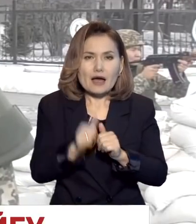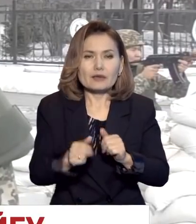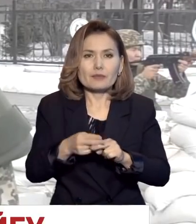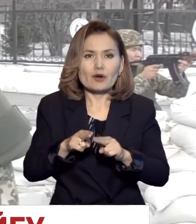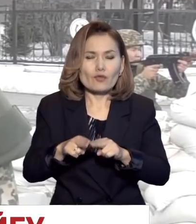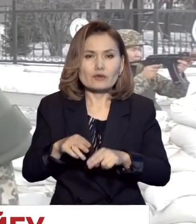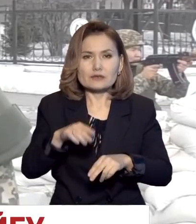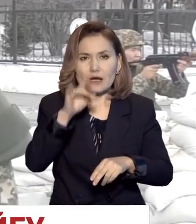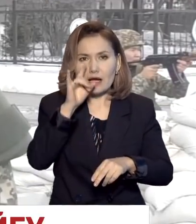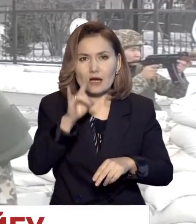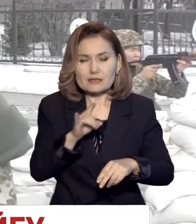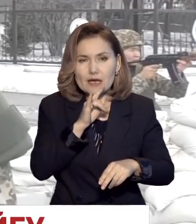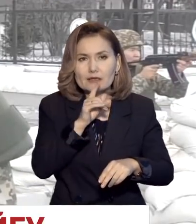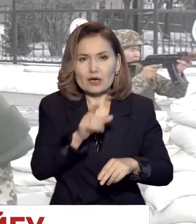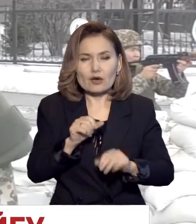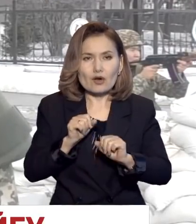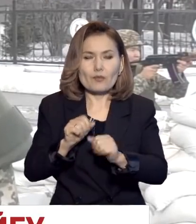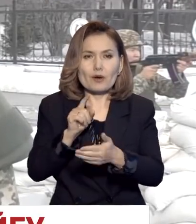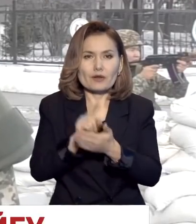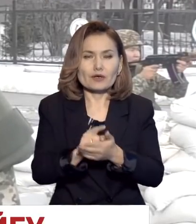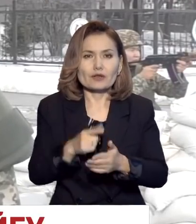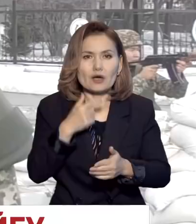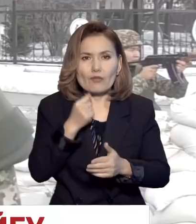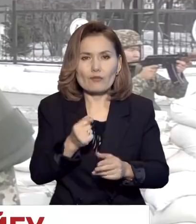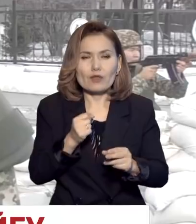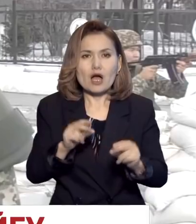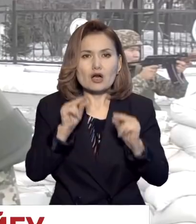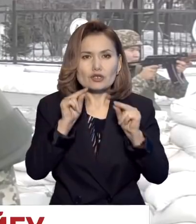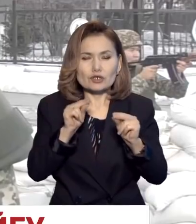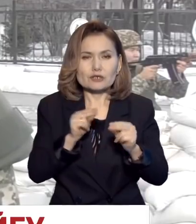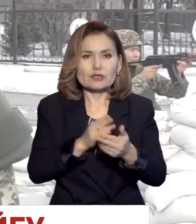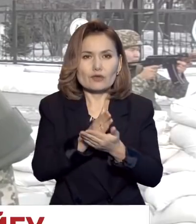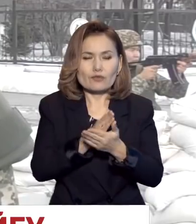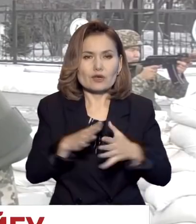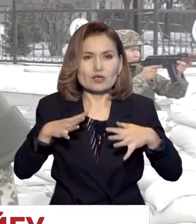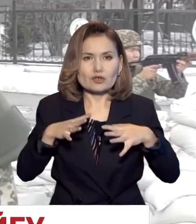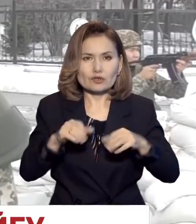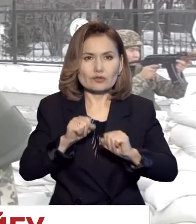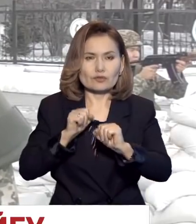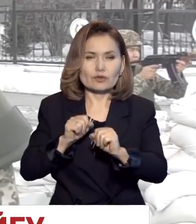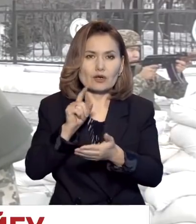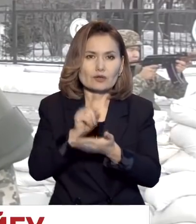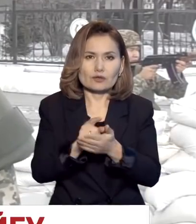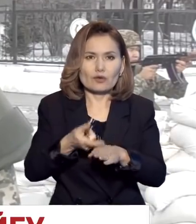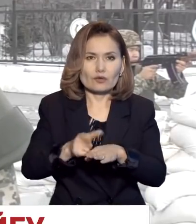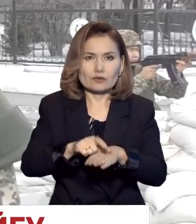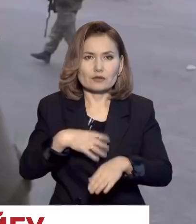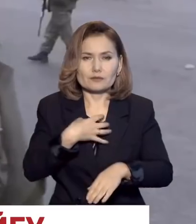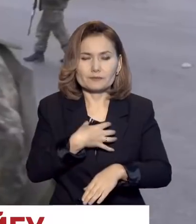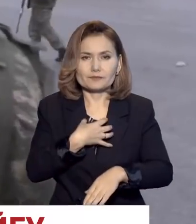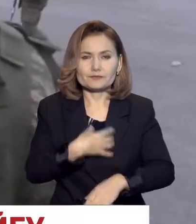қалмаймыз. Әрбір әскери антына адалдық танытып, елбасына күн туған сәтте қорған болу борышымыз деп білеміз.